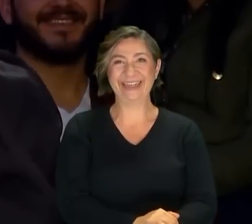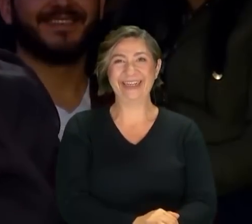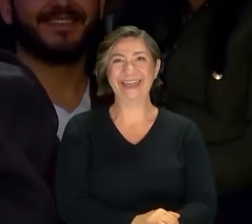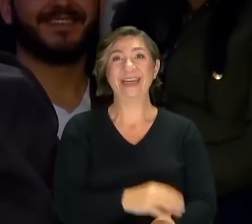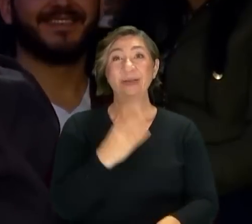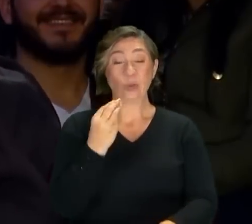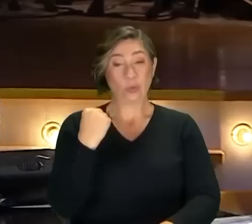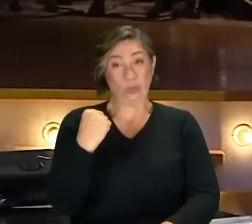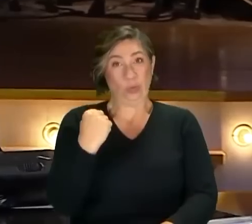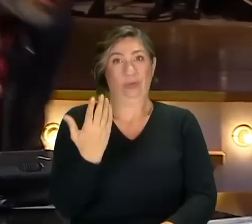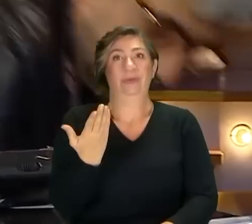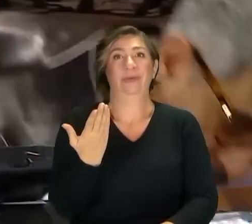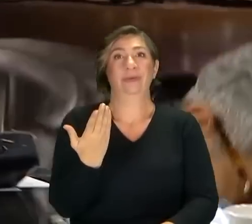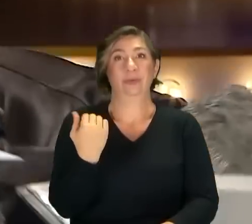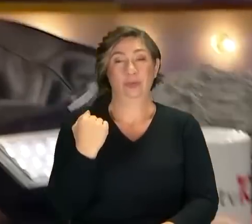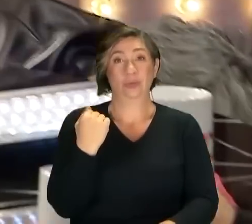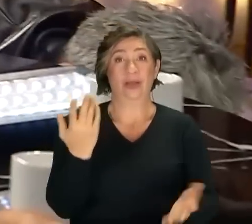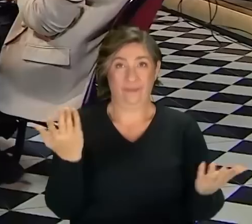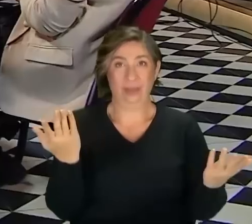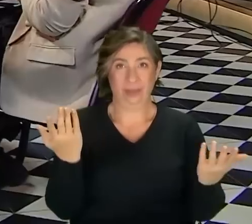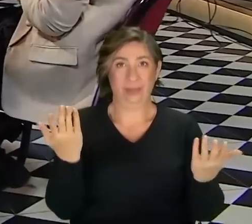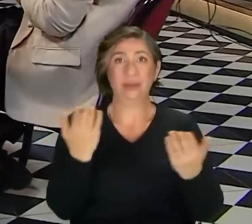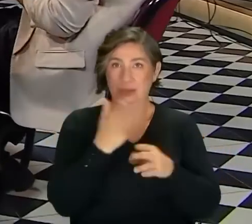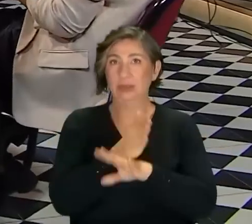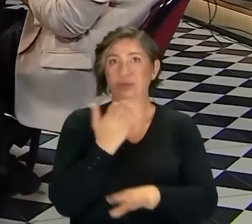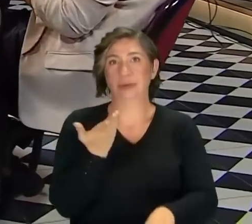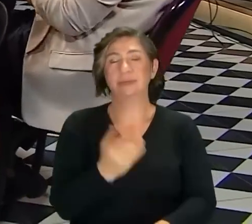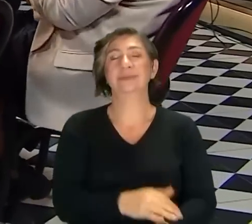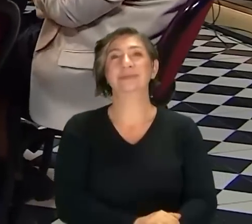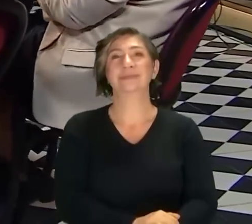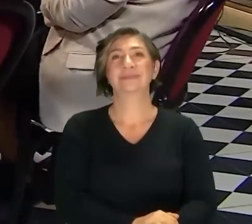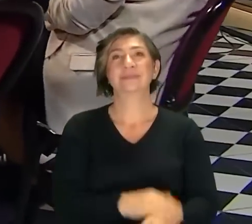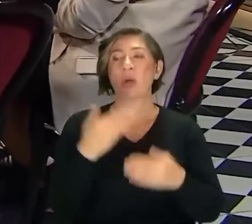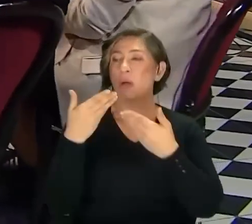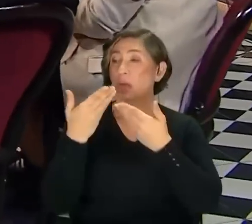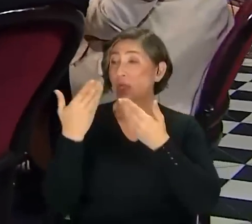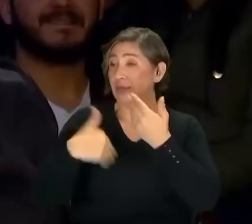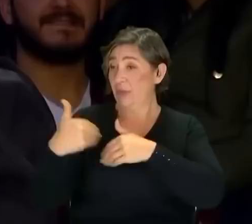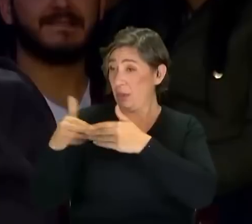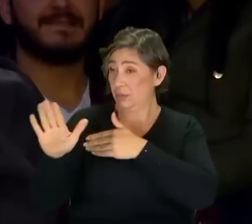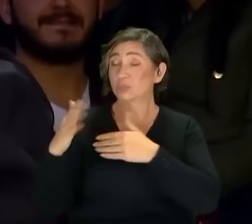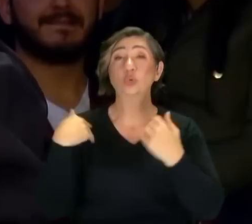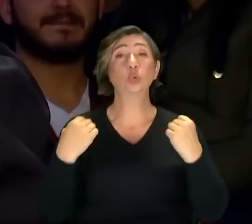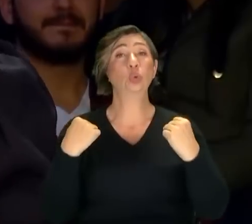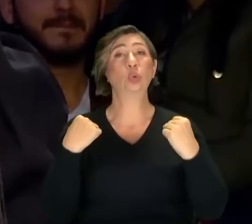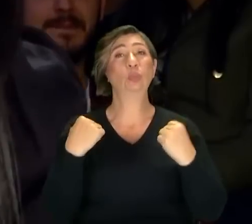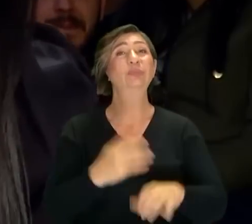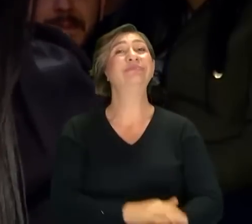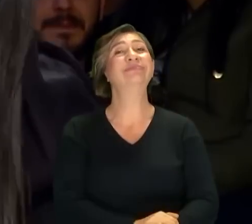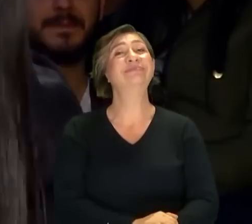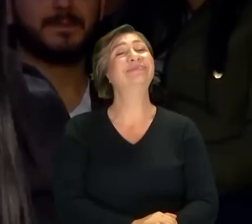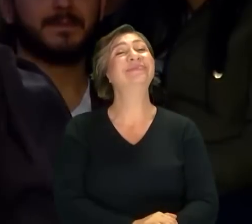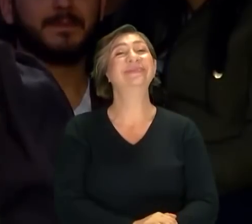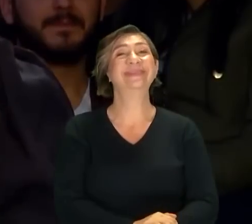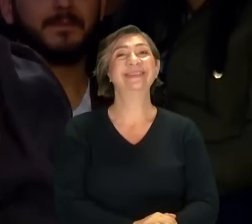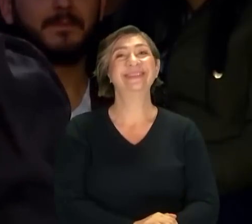İşte çok güçlü taraftan. Güçlü. Evet, güçlü yani. Kesinlikle. Ayrıldım ve çok güçlüyüm.